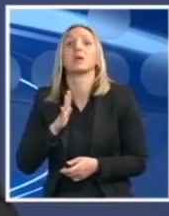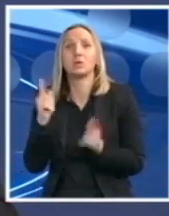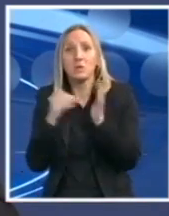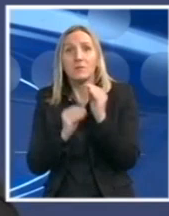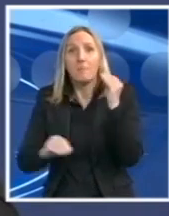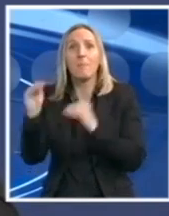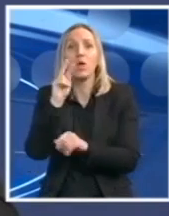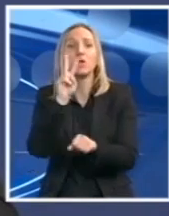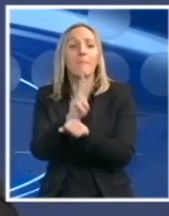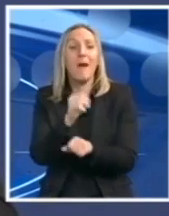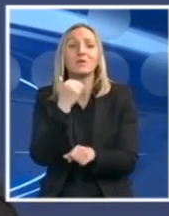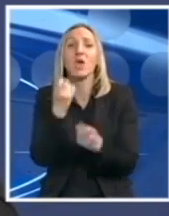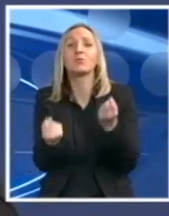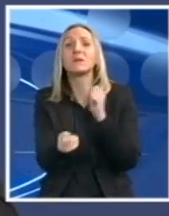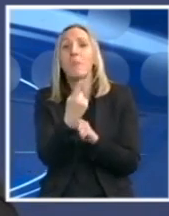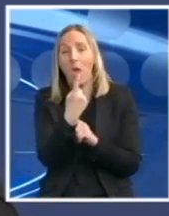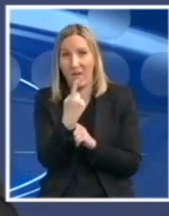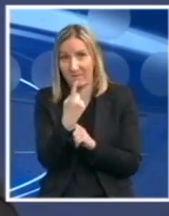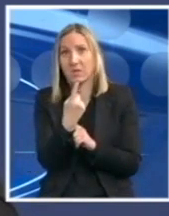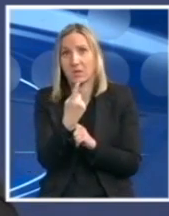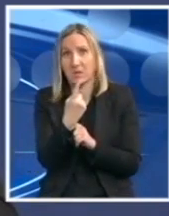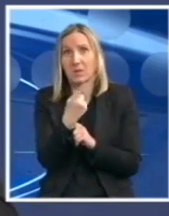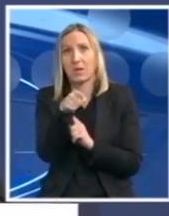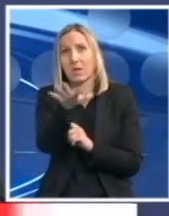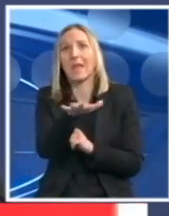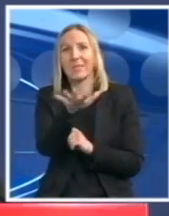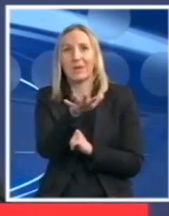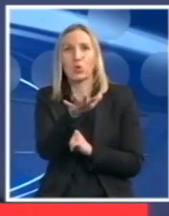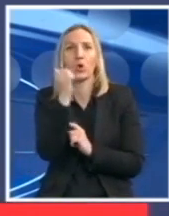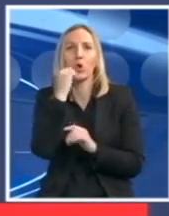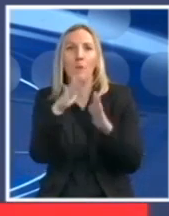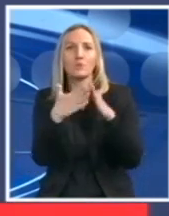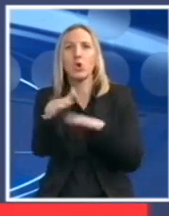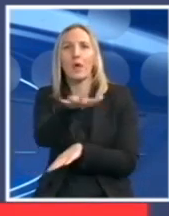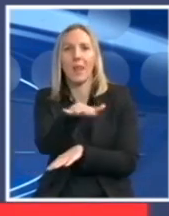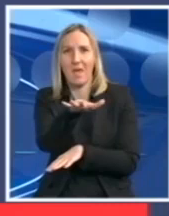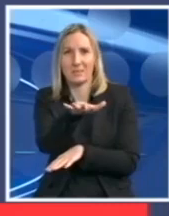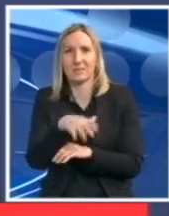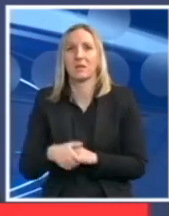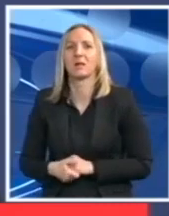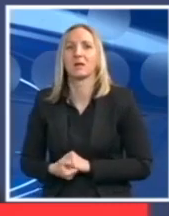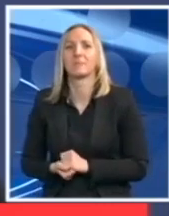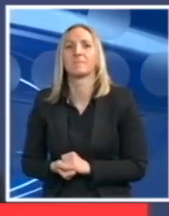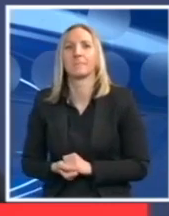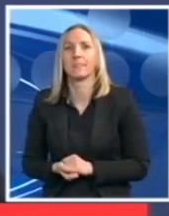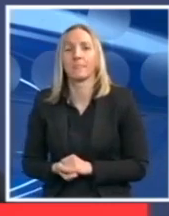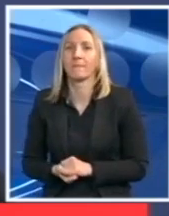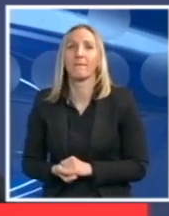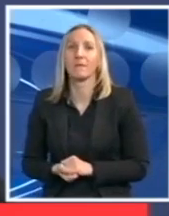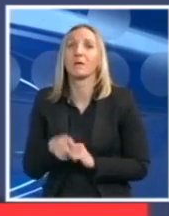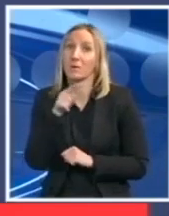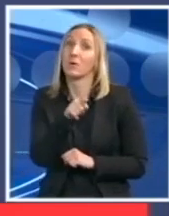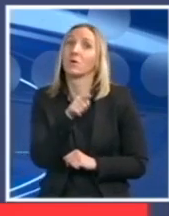pojačanom pažnjom ukoliko se pojavi na toj teritoriji, u samom naselju. To je nešto